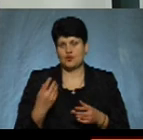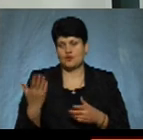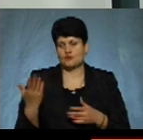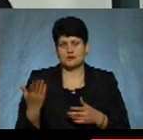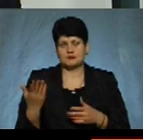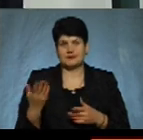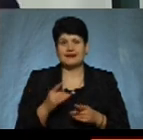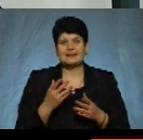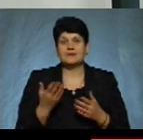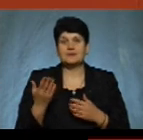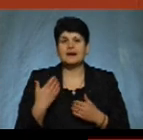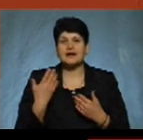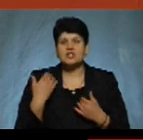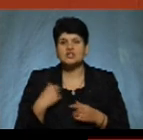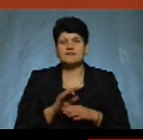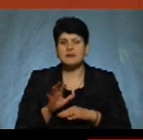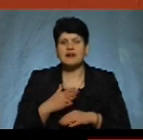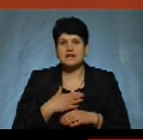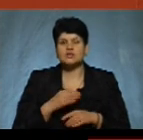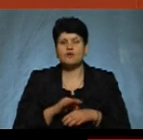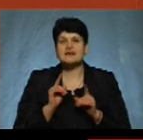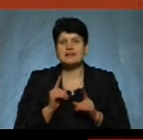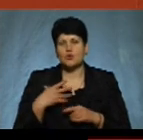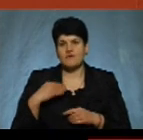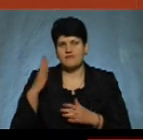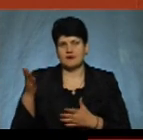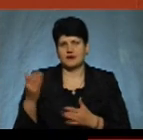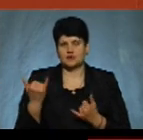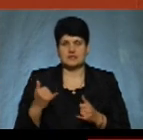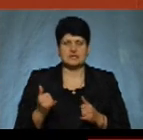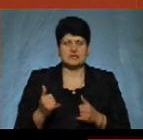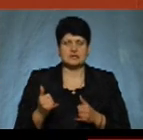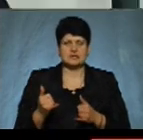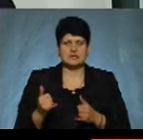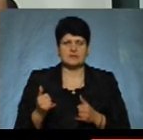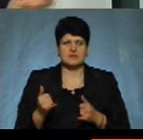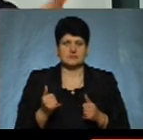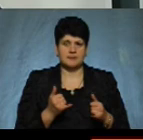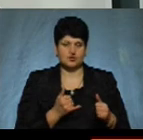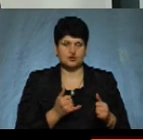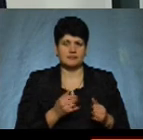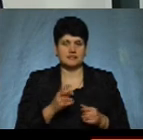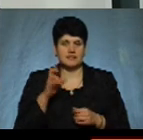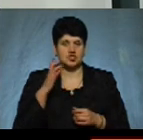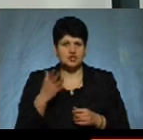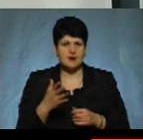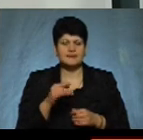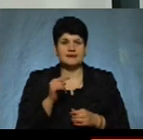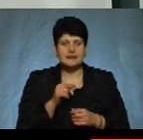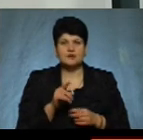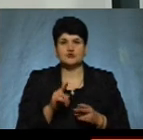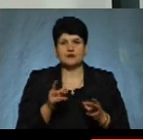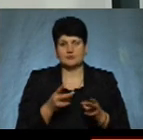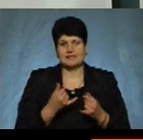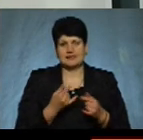де ми тільки колись з Львівна прийняли наших хворих. Ми сьогодні забезпечені державою і відповідними тими речами, які необхідні